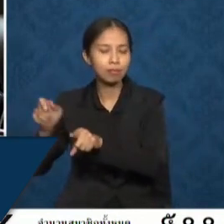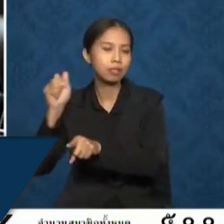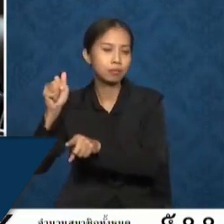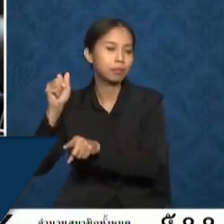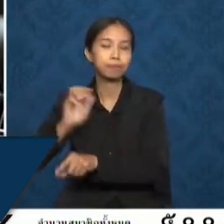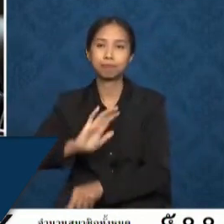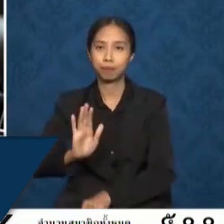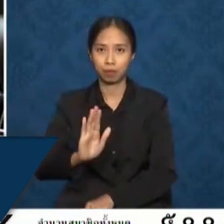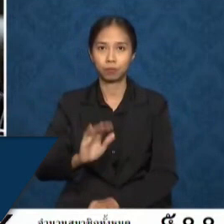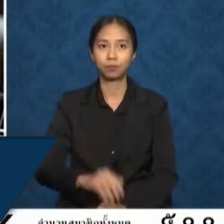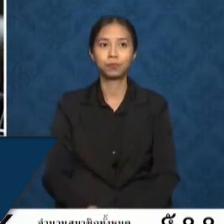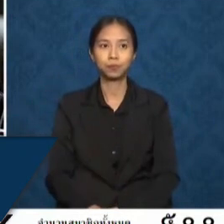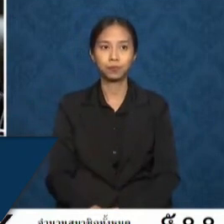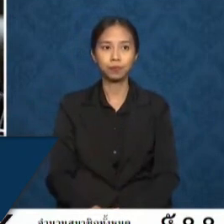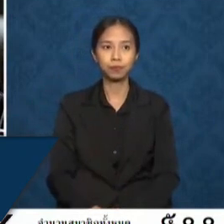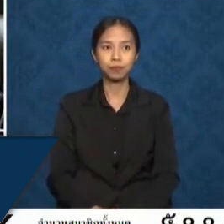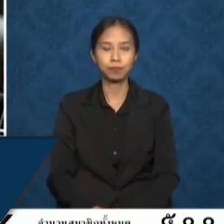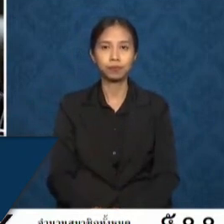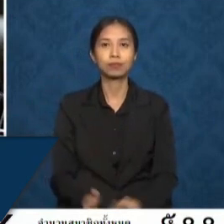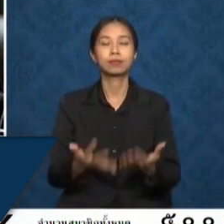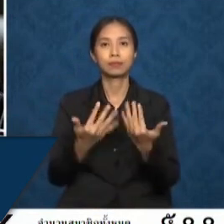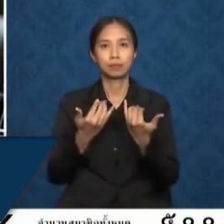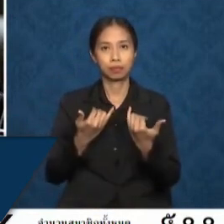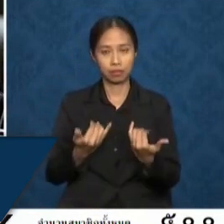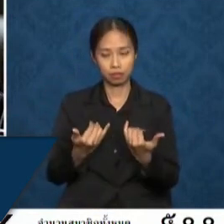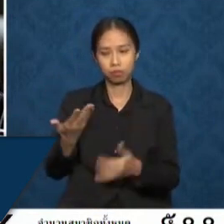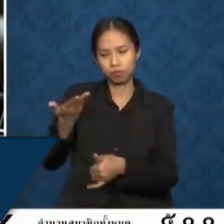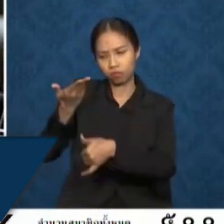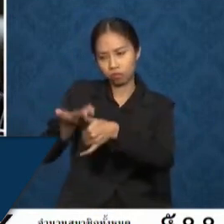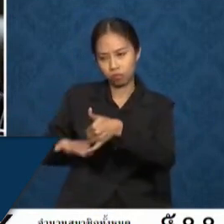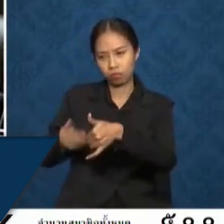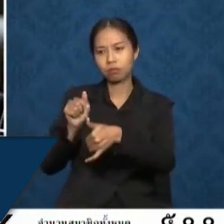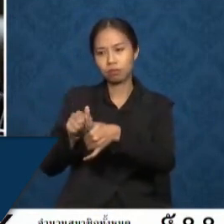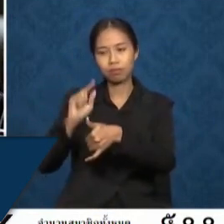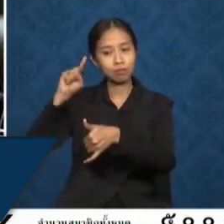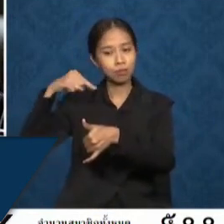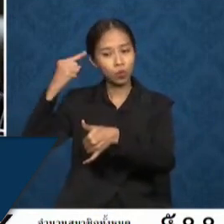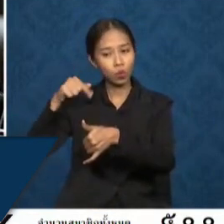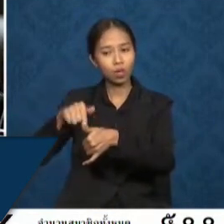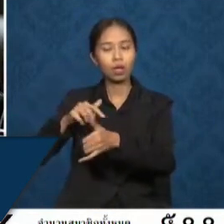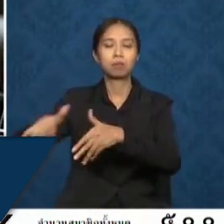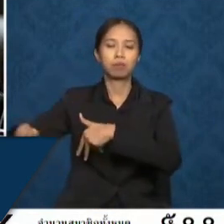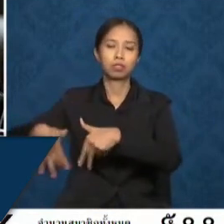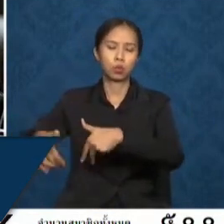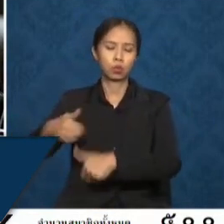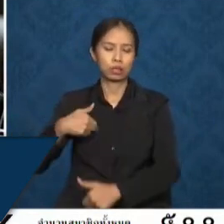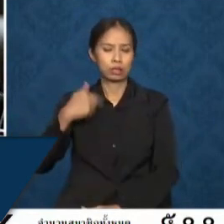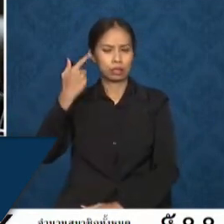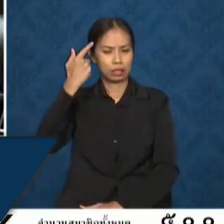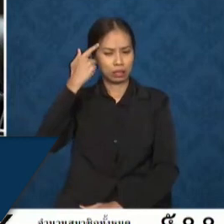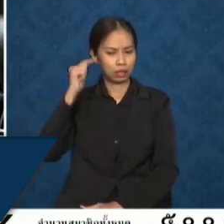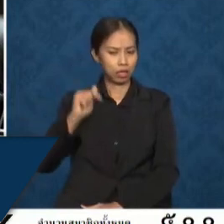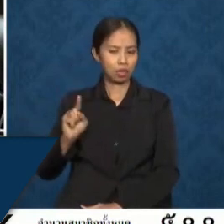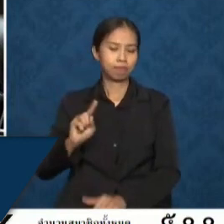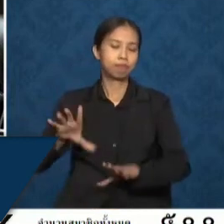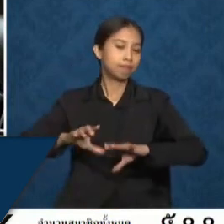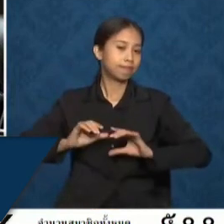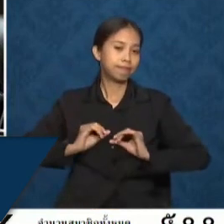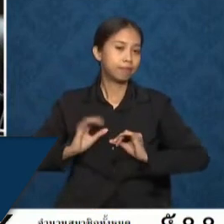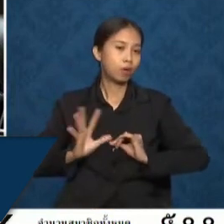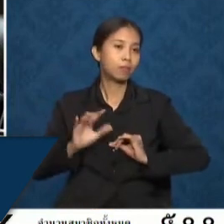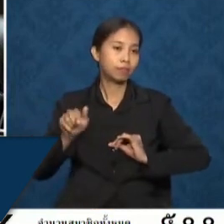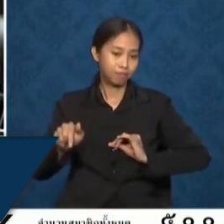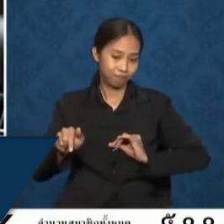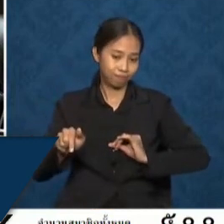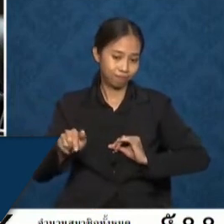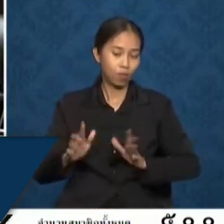จำของเราทุคนอีกเลยค่ะสุดท้ายนี้ตะวไปเปเพีงภาพสถ้อนของประชาชน ที่มีชุดความคิดที่ไม่ถูกรับฟังไม